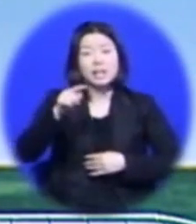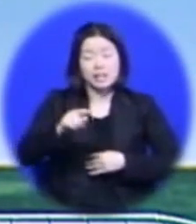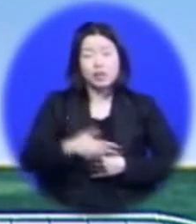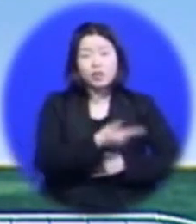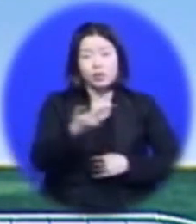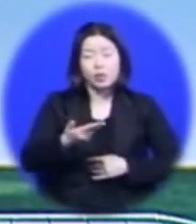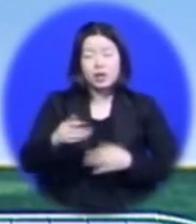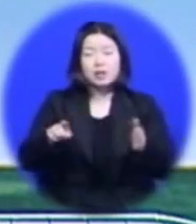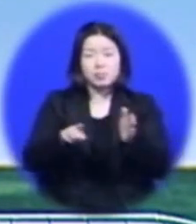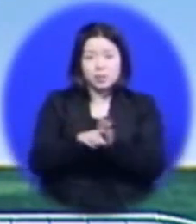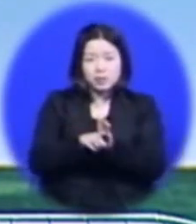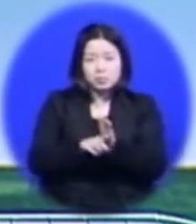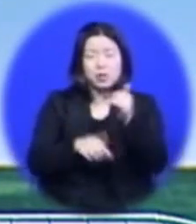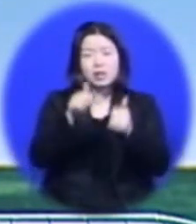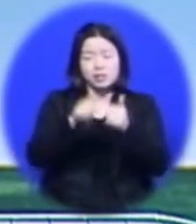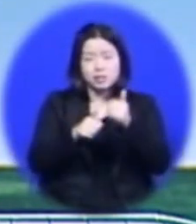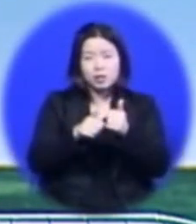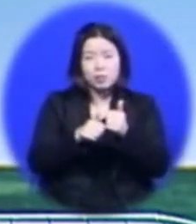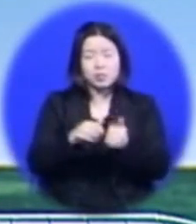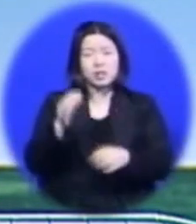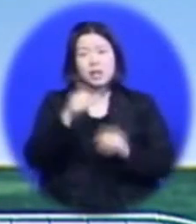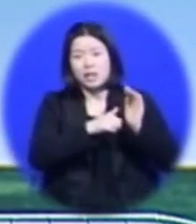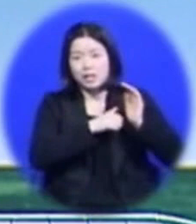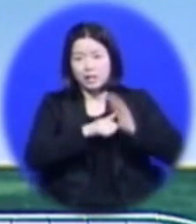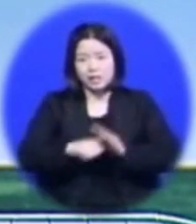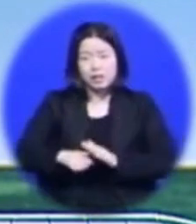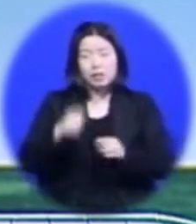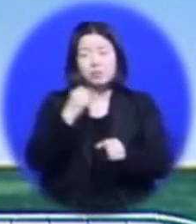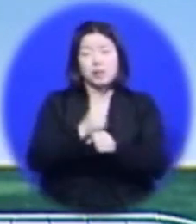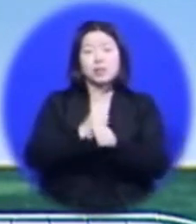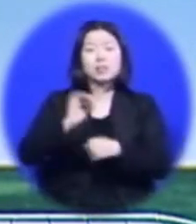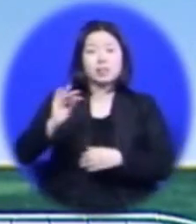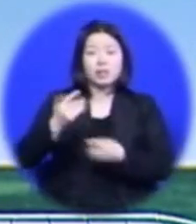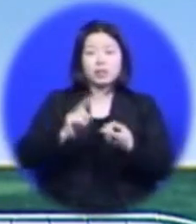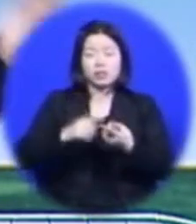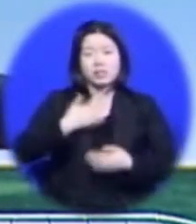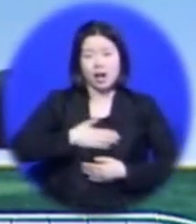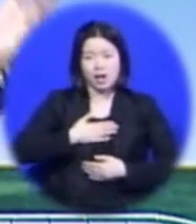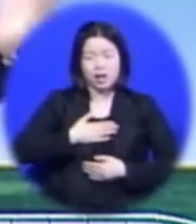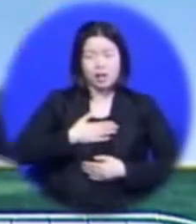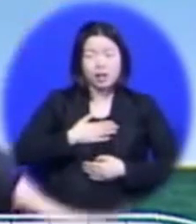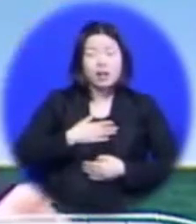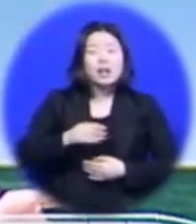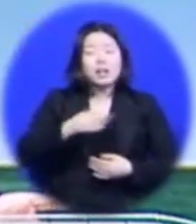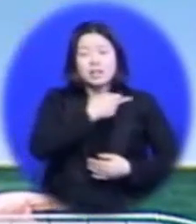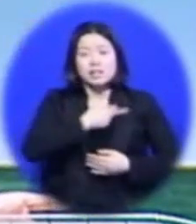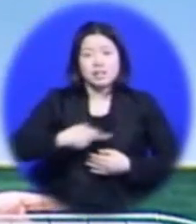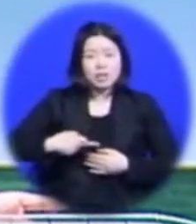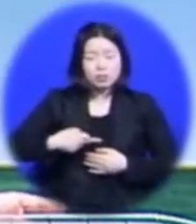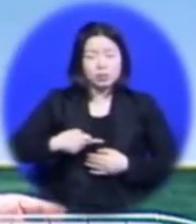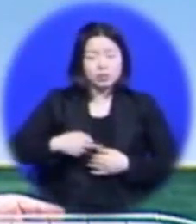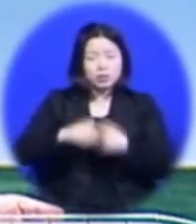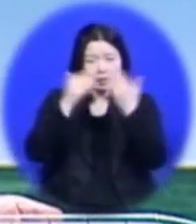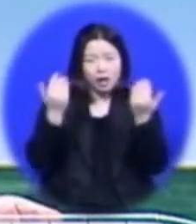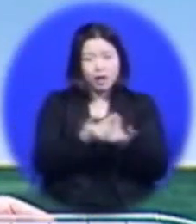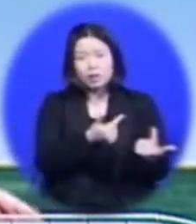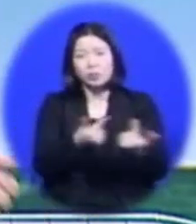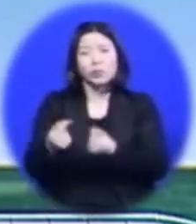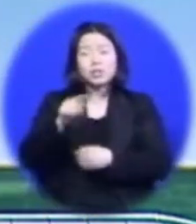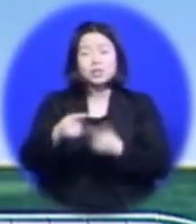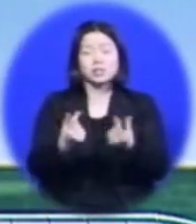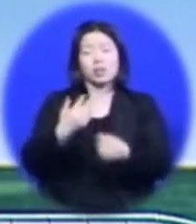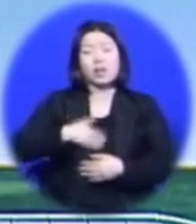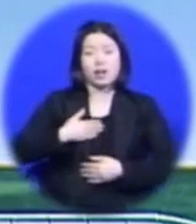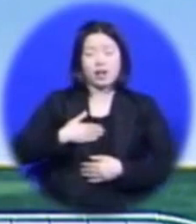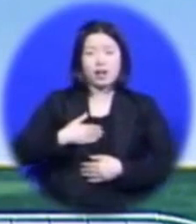믿음의 시련이 인내를 만들어내는 줄 알미라. 사도들은 한결같이 다 그렇게 알았어요.